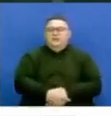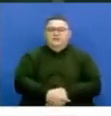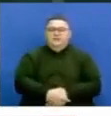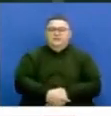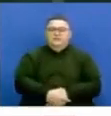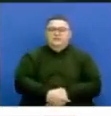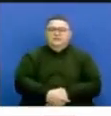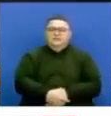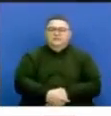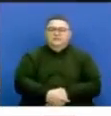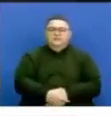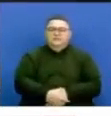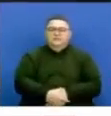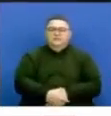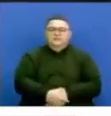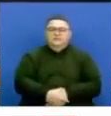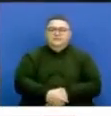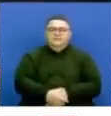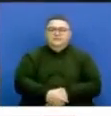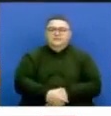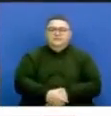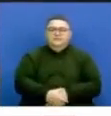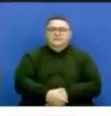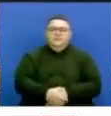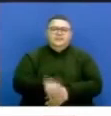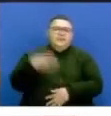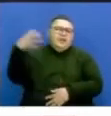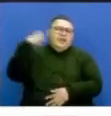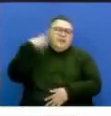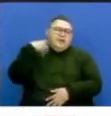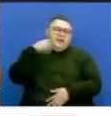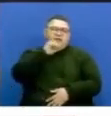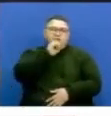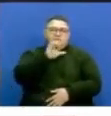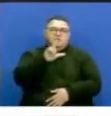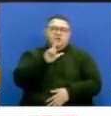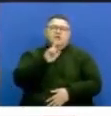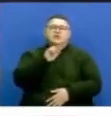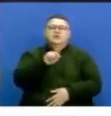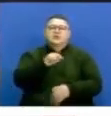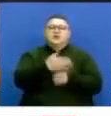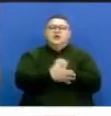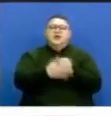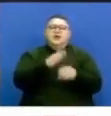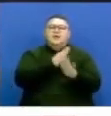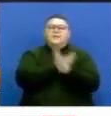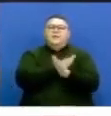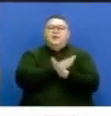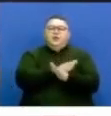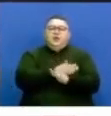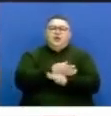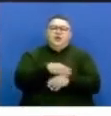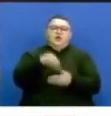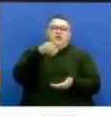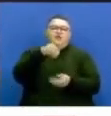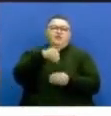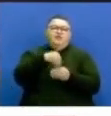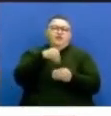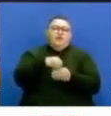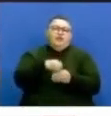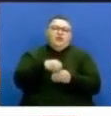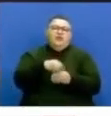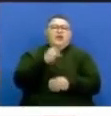Fatima. Yandri, Amerika Serikat tadi Anda sebutkan salah satu dari yang negara yang menolak voting tersebut. Apa alasan